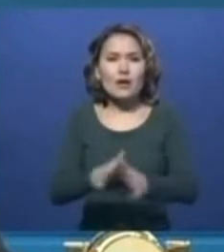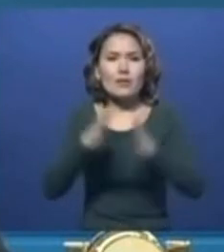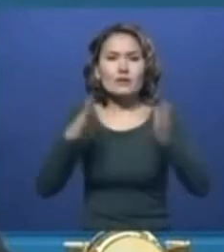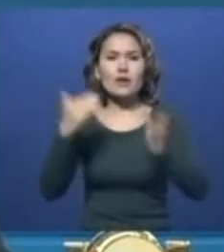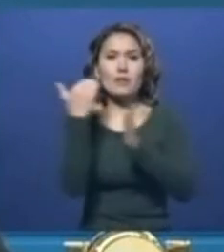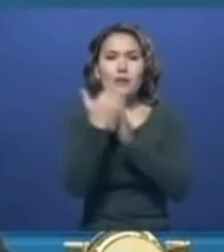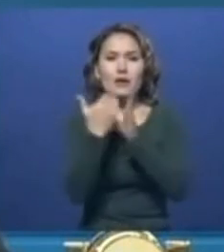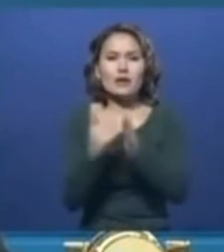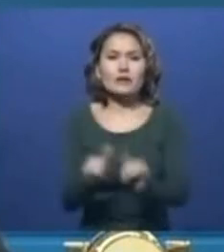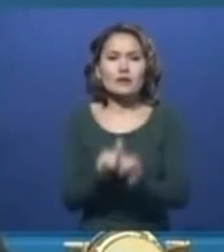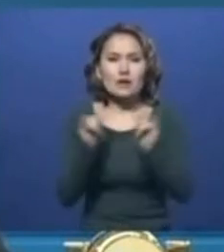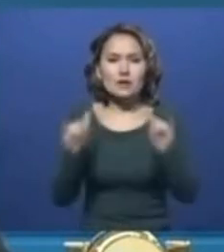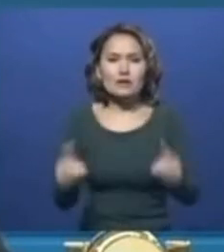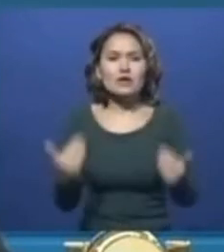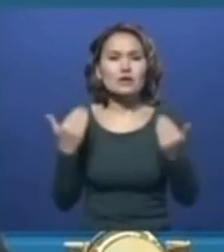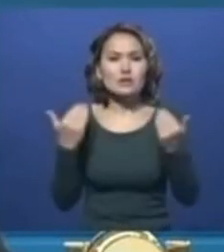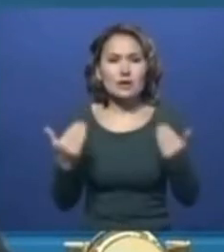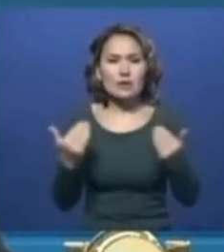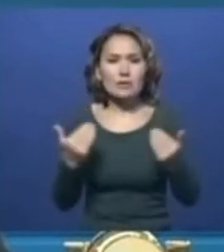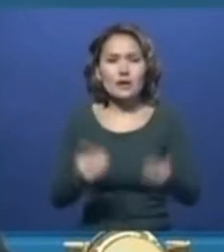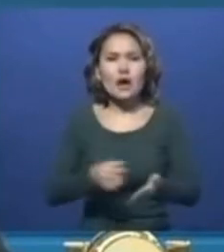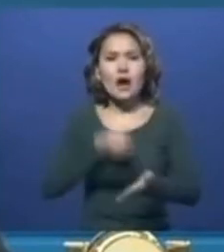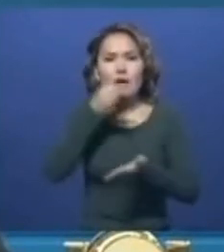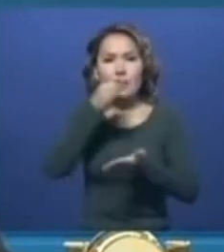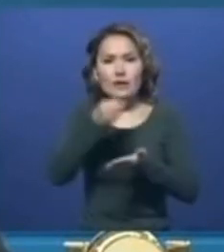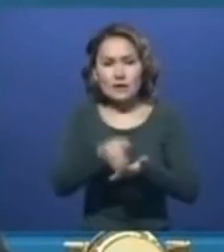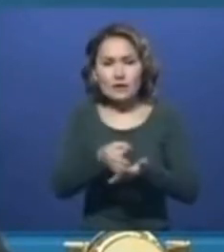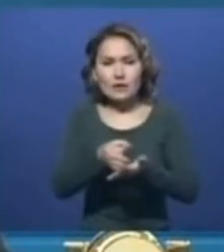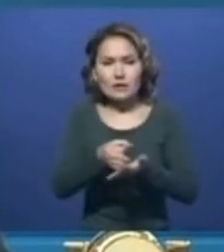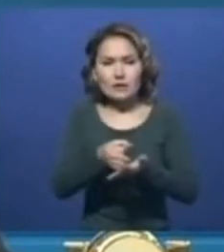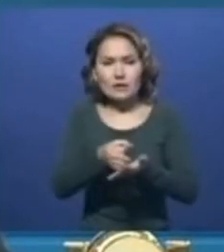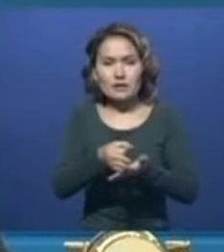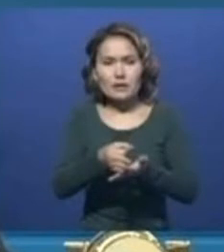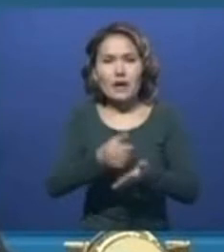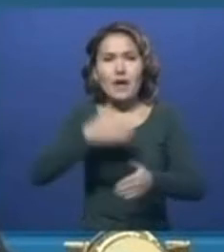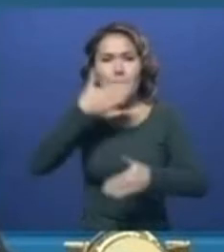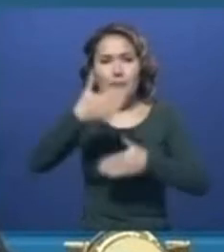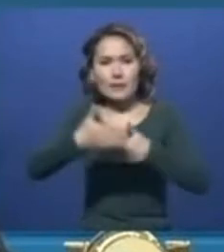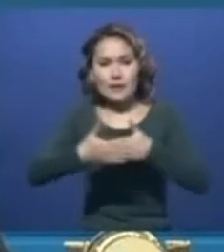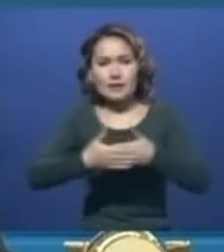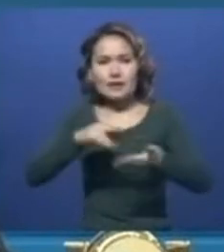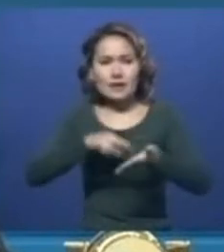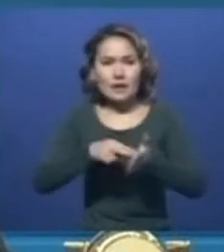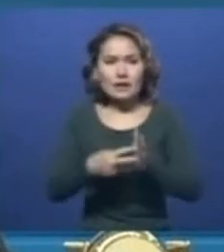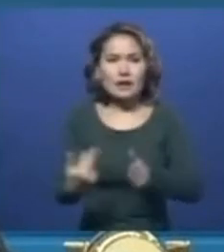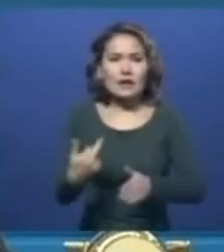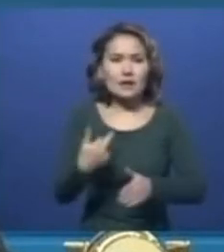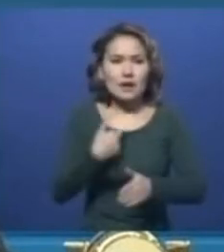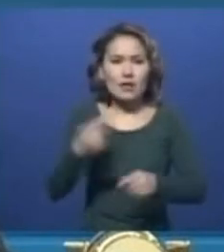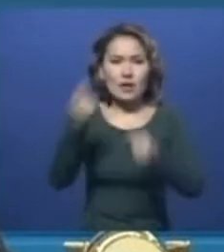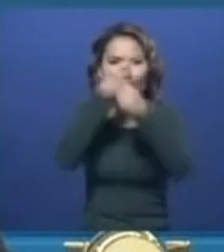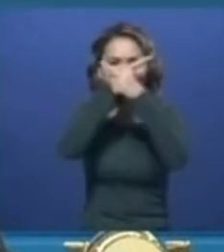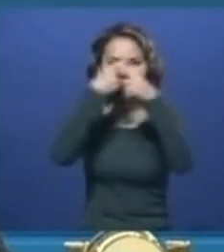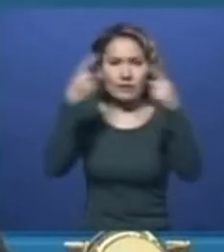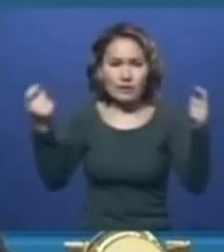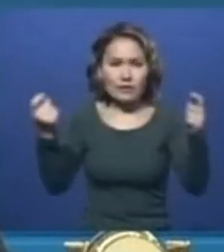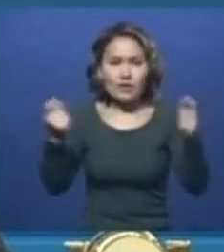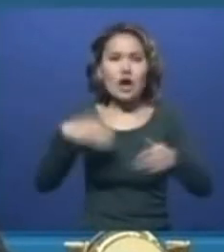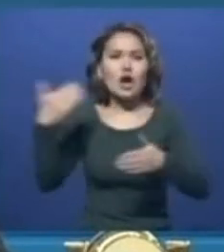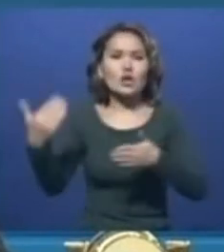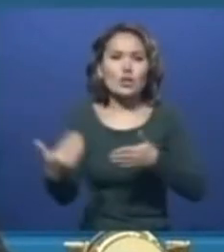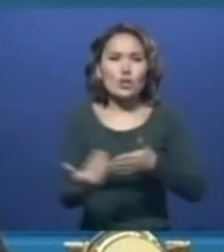развития. Сегодня, отвечая на вызовы, которые стоят перед нами, я объявляю о